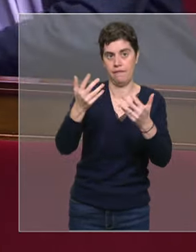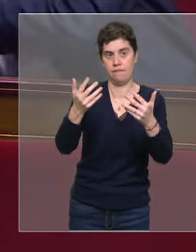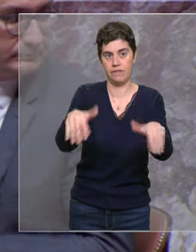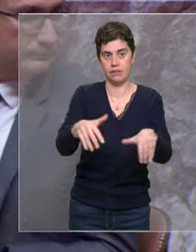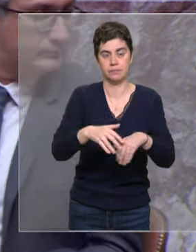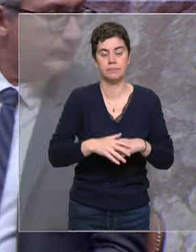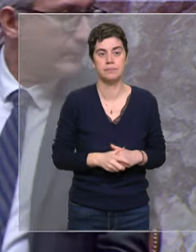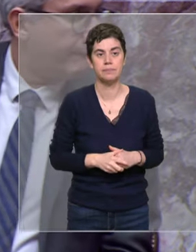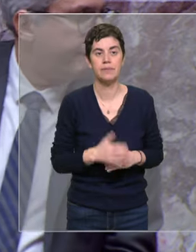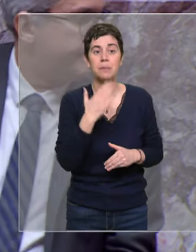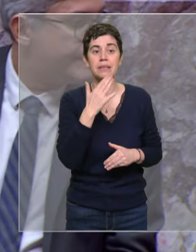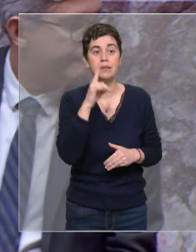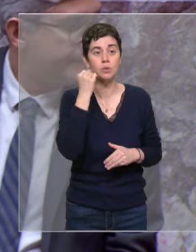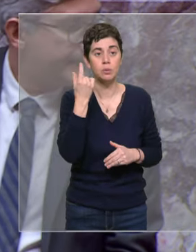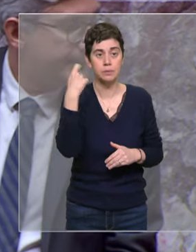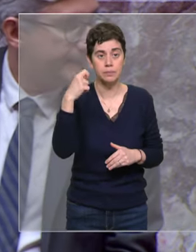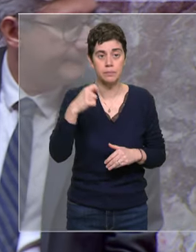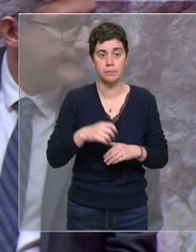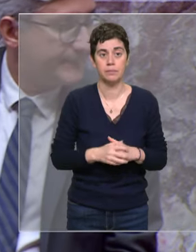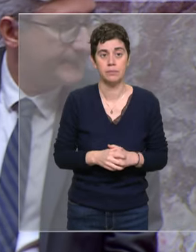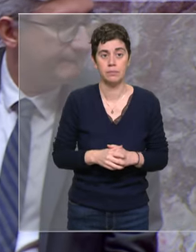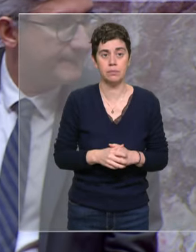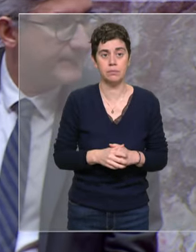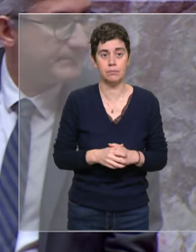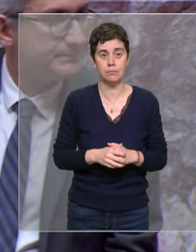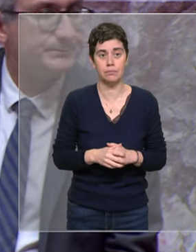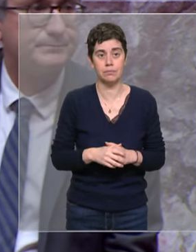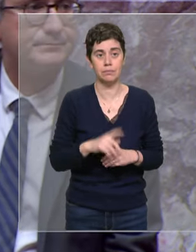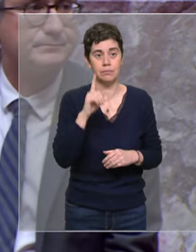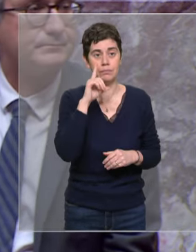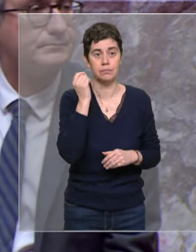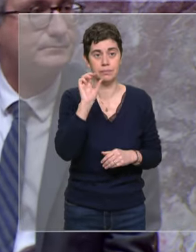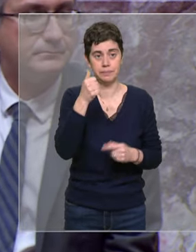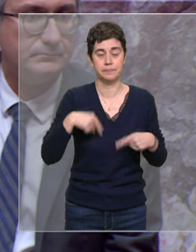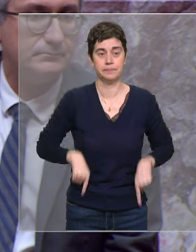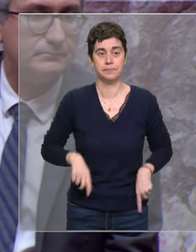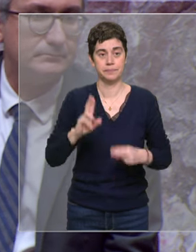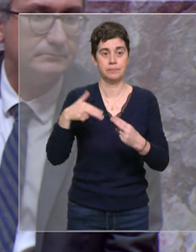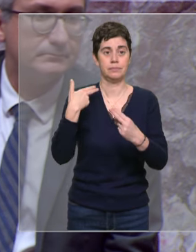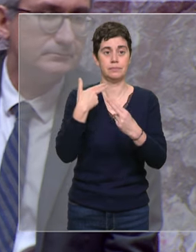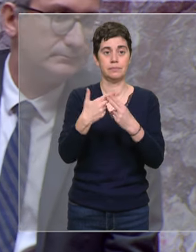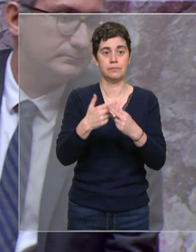Je vous remercie, Monsieur le Président. La parole est à Monsieur le Premier ministre.